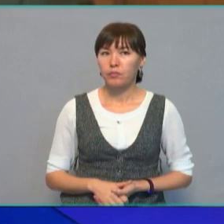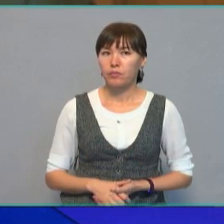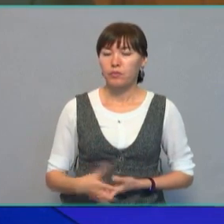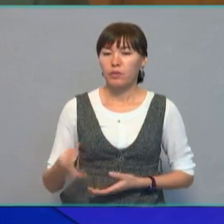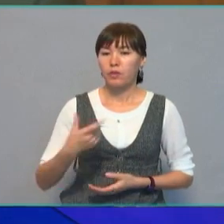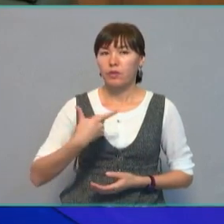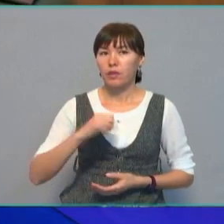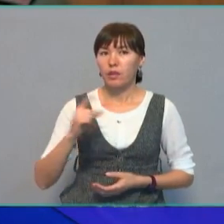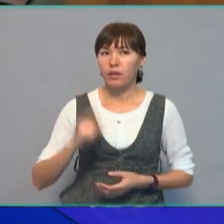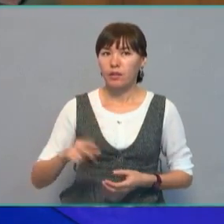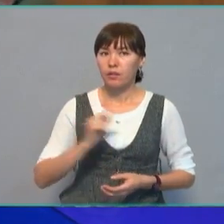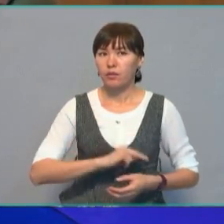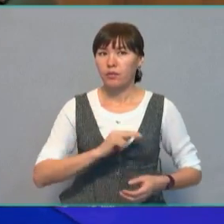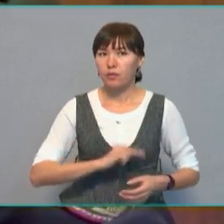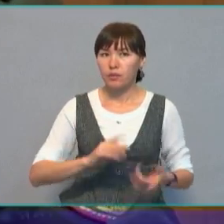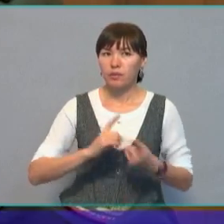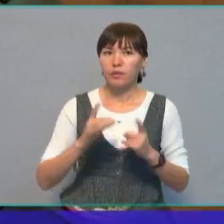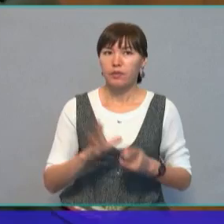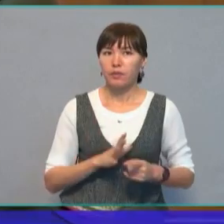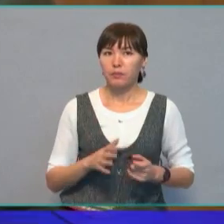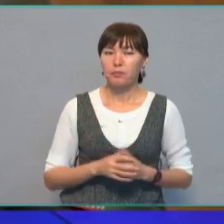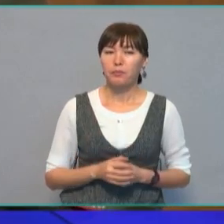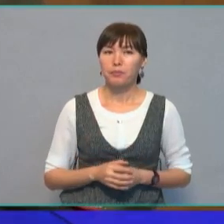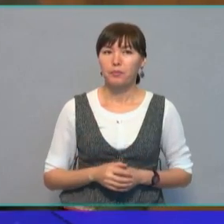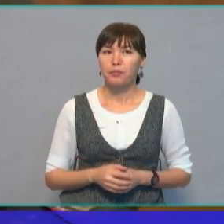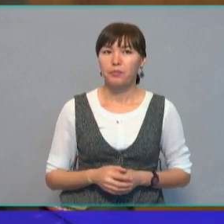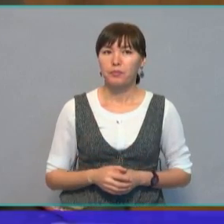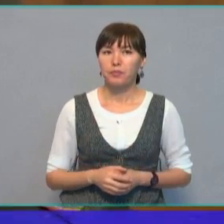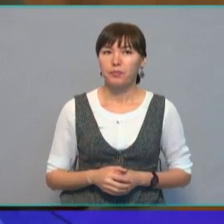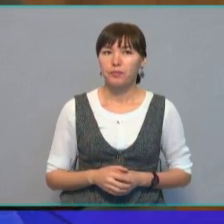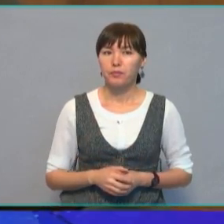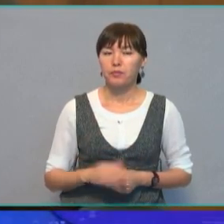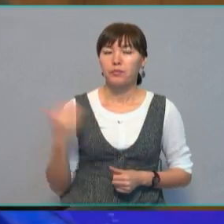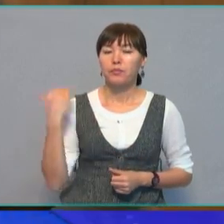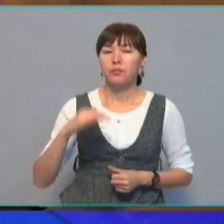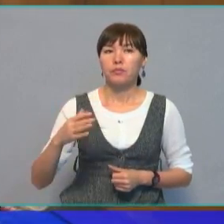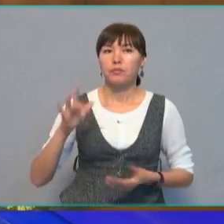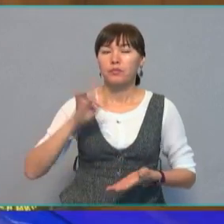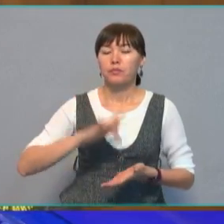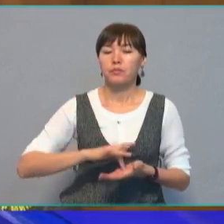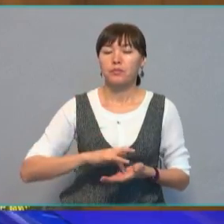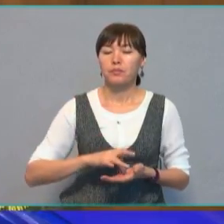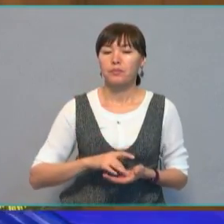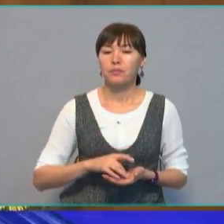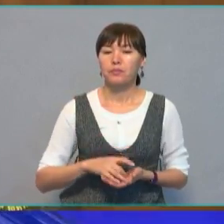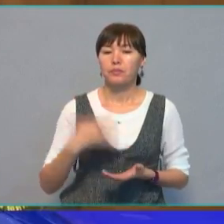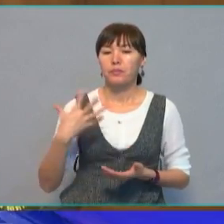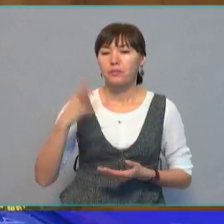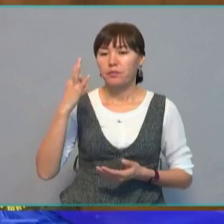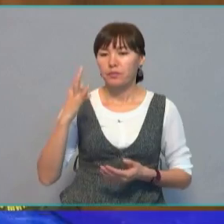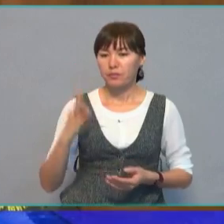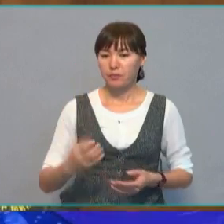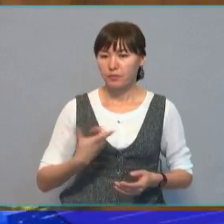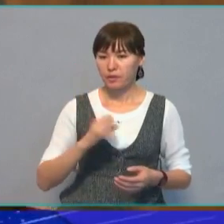Облысымыз газдандыру жүйеге өтіп жатыр үйлердің барлығы. Түркістан қаласының өзінде қазір 50%-дан